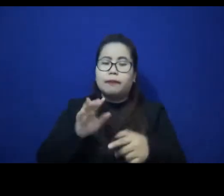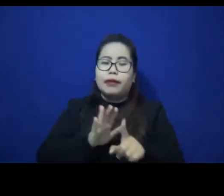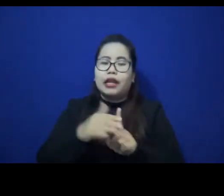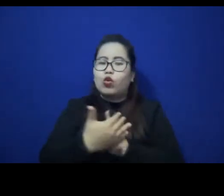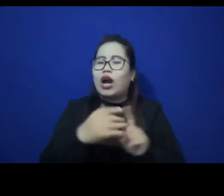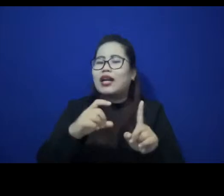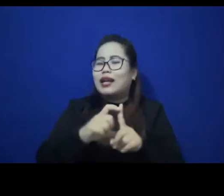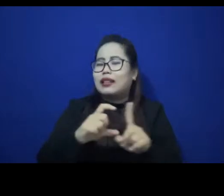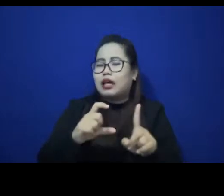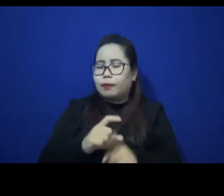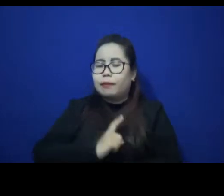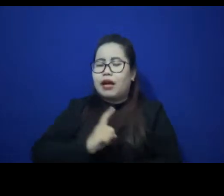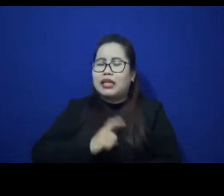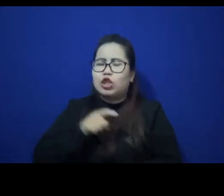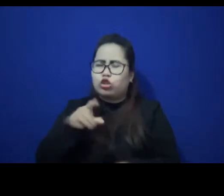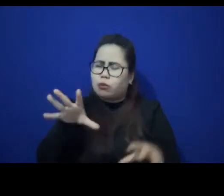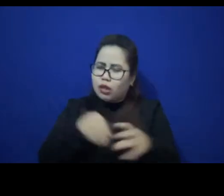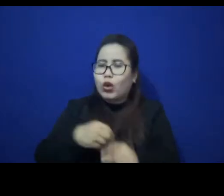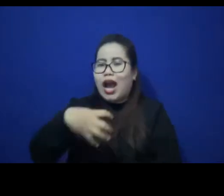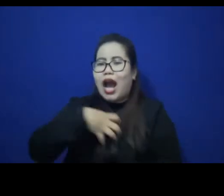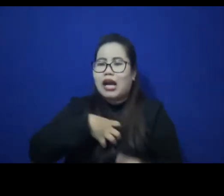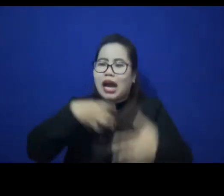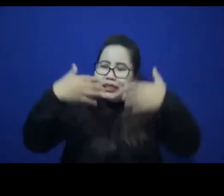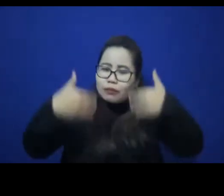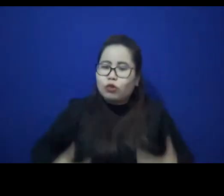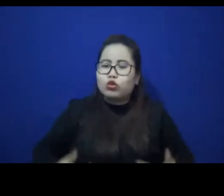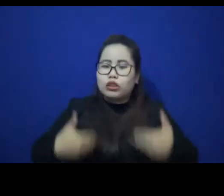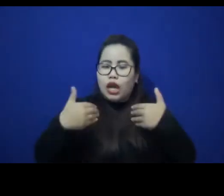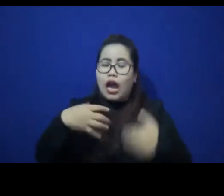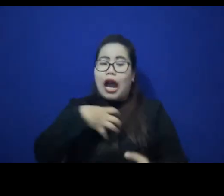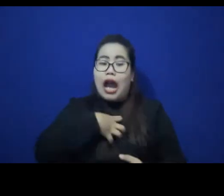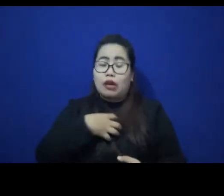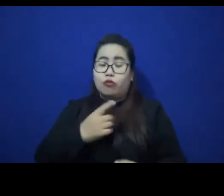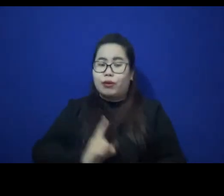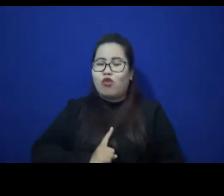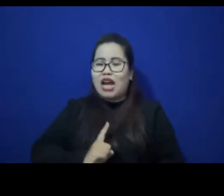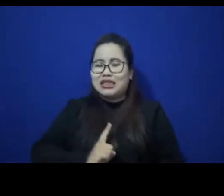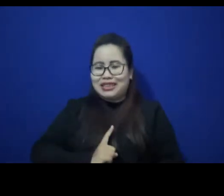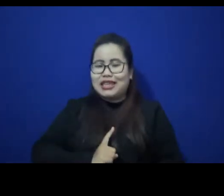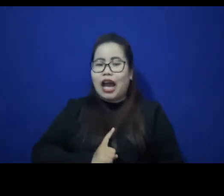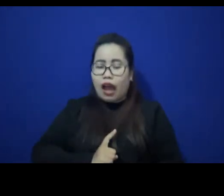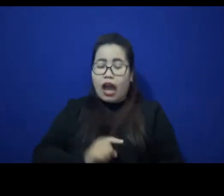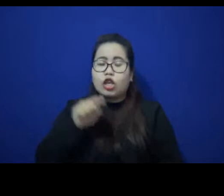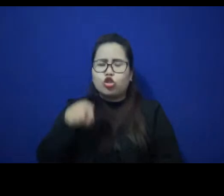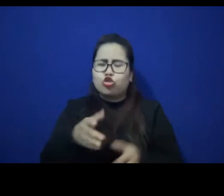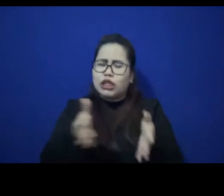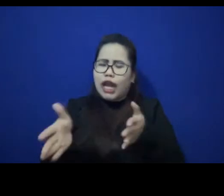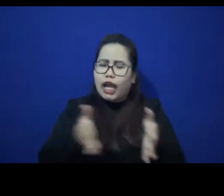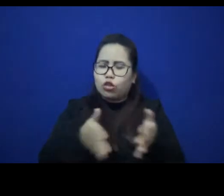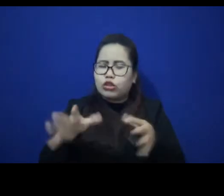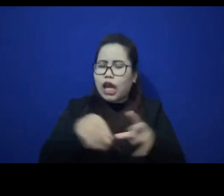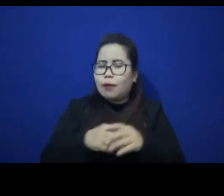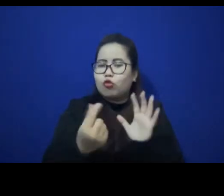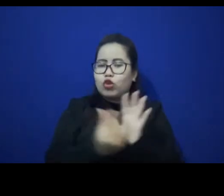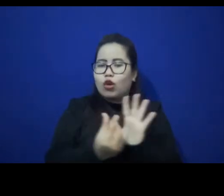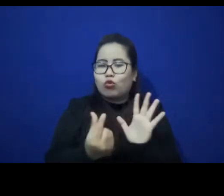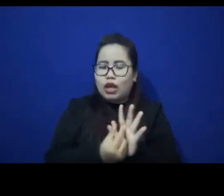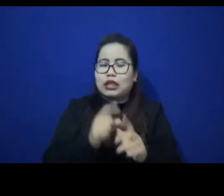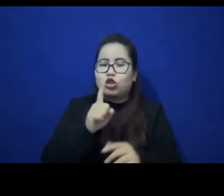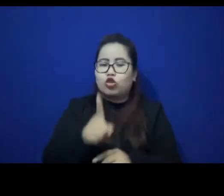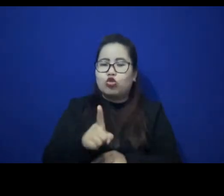merupakan bagian dari hak asasi manusia yaitu hak atas privasi dan itu diatur dalam undang-undang Dasar